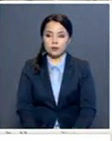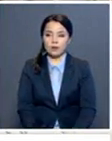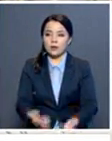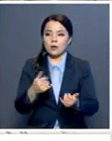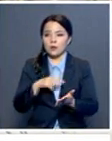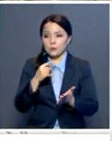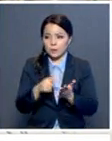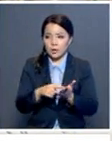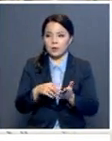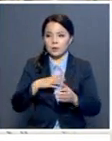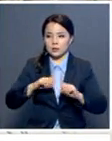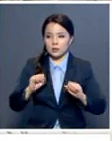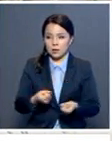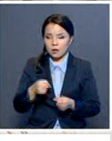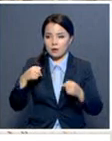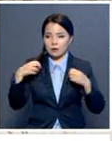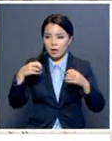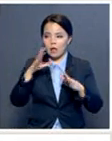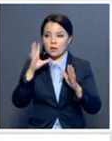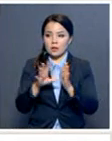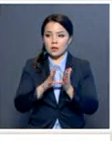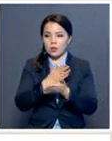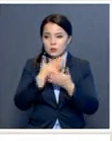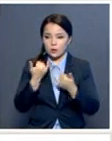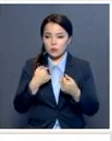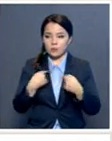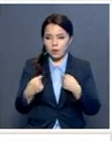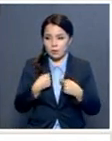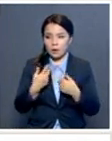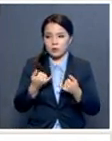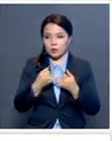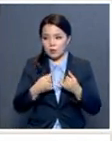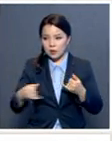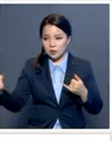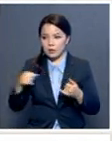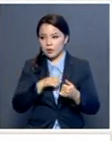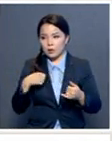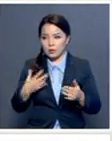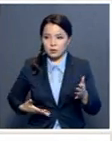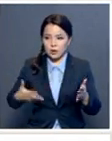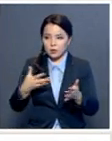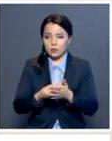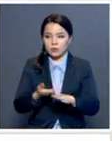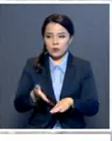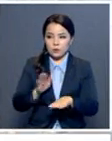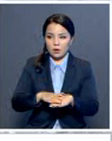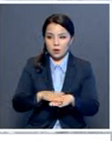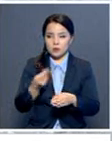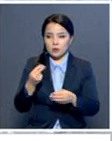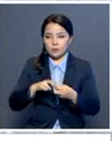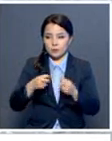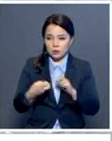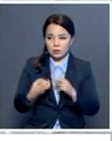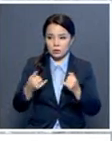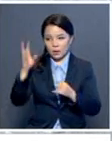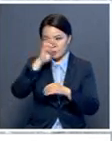Екінші мәселе қыстауда электр жарығы да жоқ. 100 адам жердегі бағаннан желіні өз бетінше тартуға шаруаның қалтасы көтермейді. Ал мемлекет тек